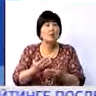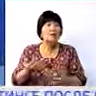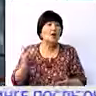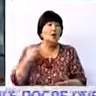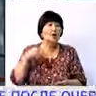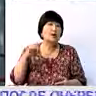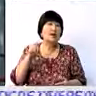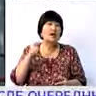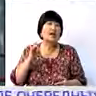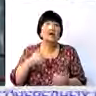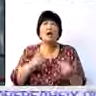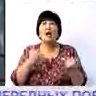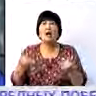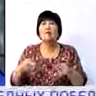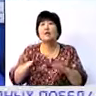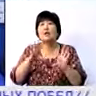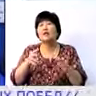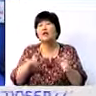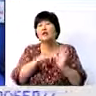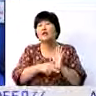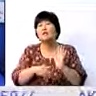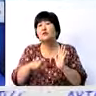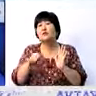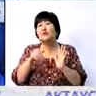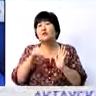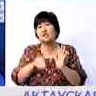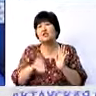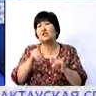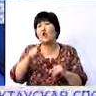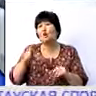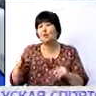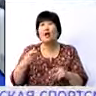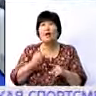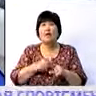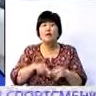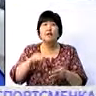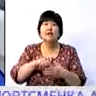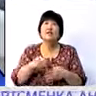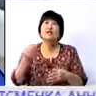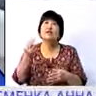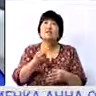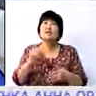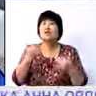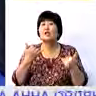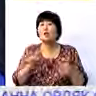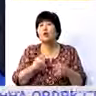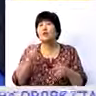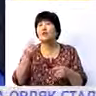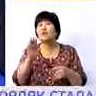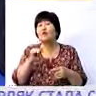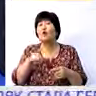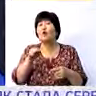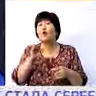«Кызылорда Жарығы» обеспечивает электроэнергией свыше 86 тысяч абонентов. Среди приоритетов – цифровизация. На сегодня на цифровой